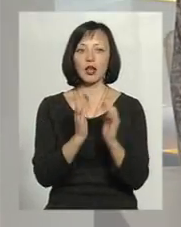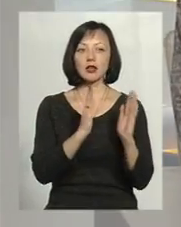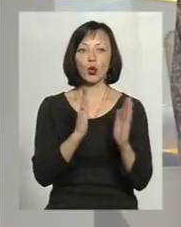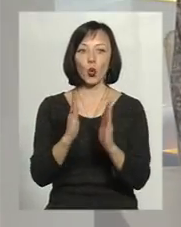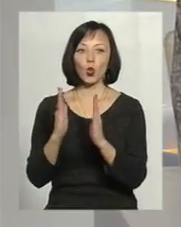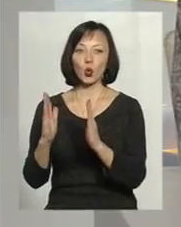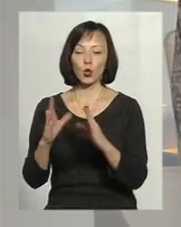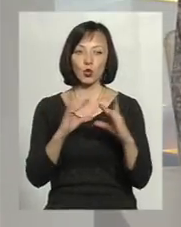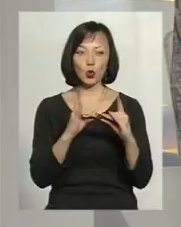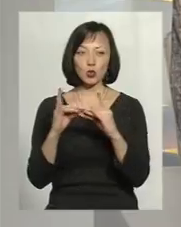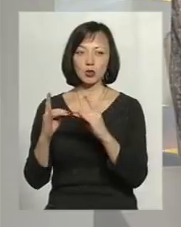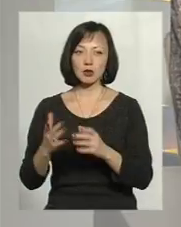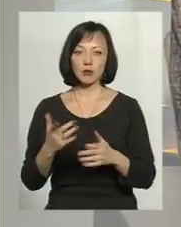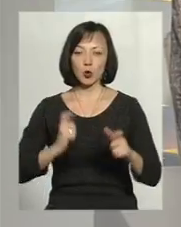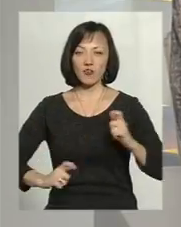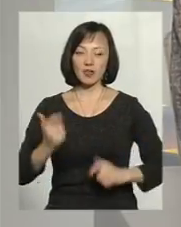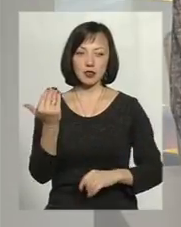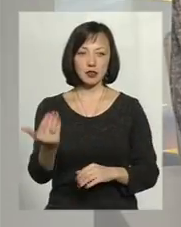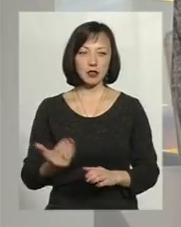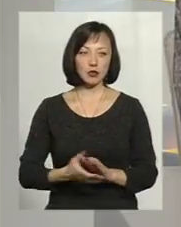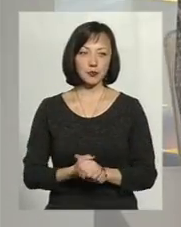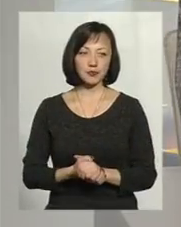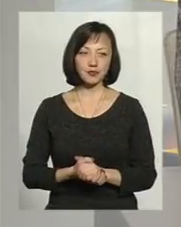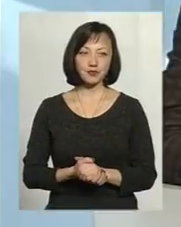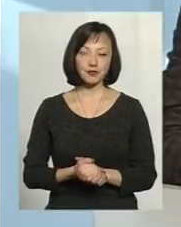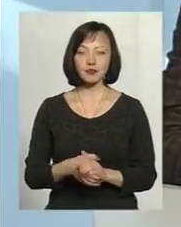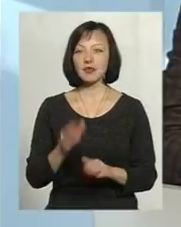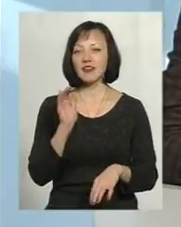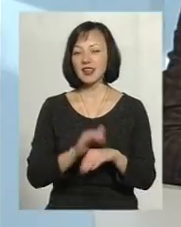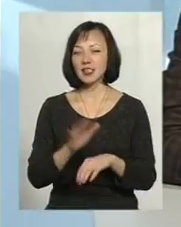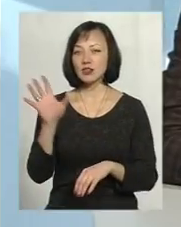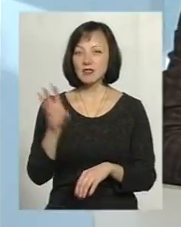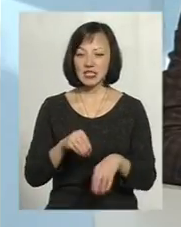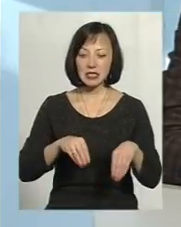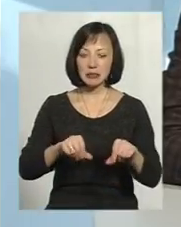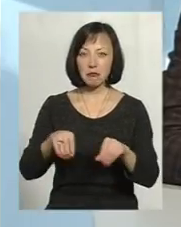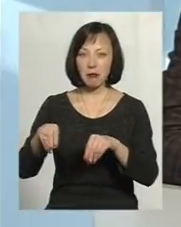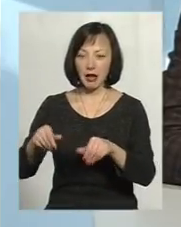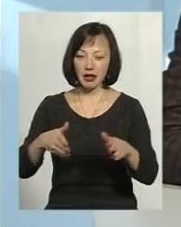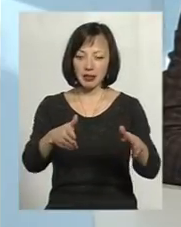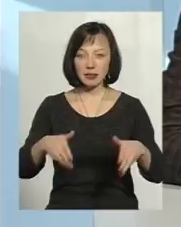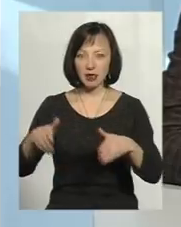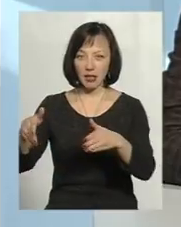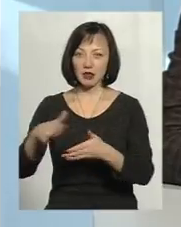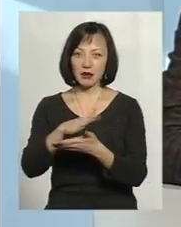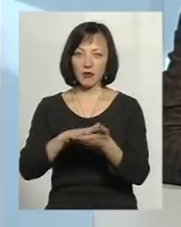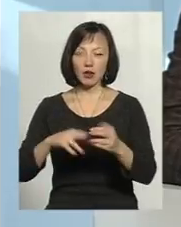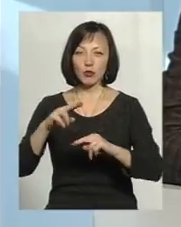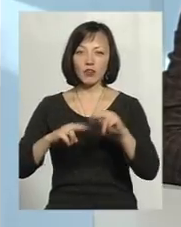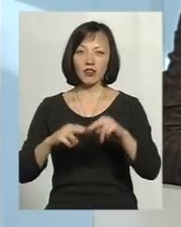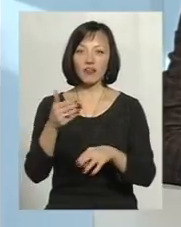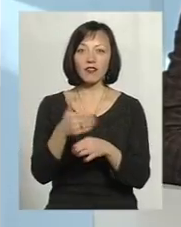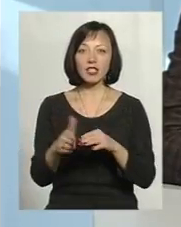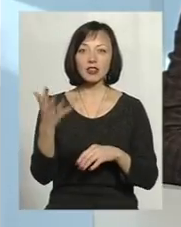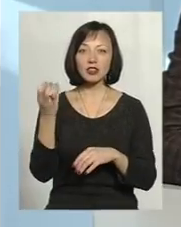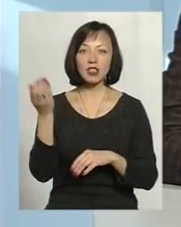гуртожитками, другим, третім гуртожитками університету. Фактично всі земельні ділянки, по яких зараз триває будівництво, вони виділені ще